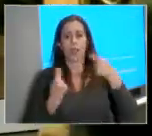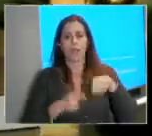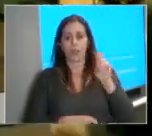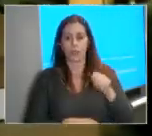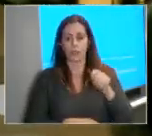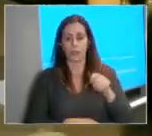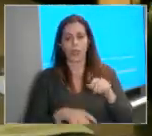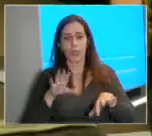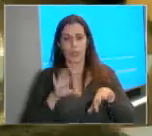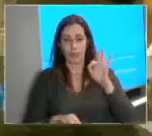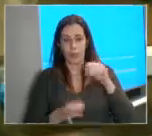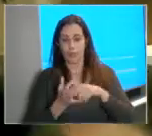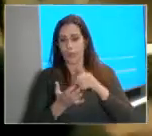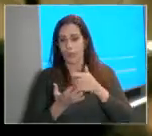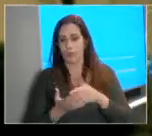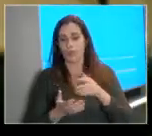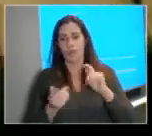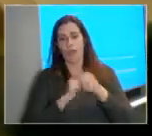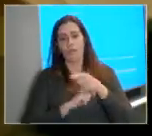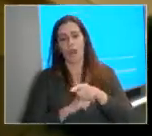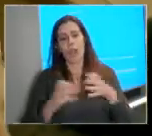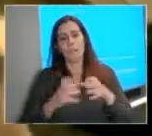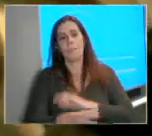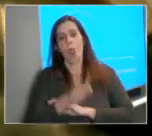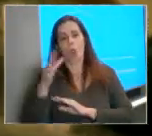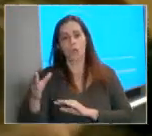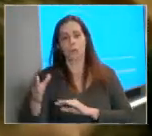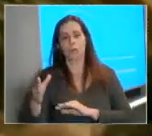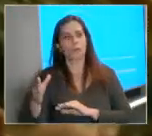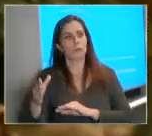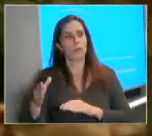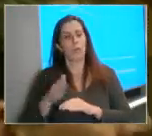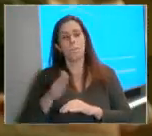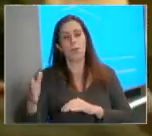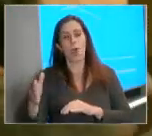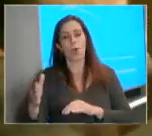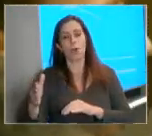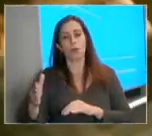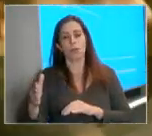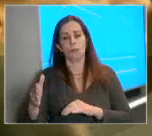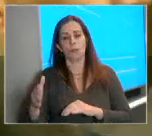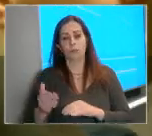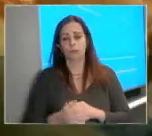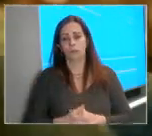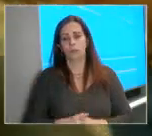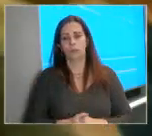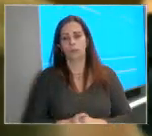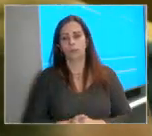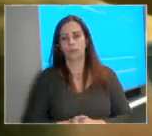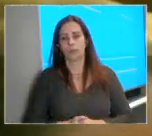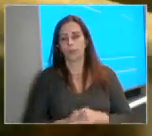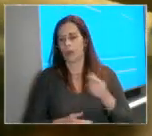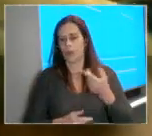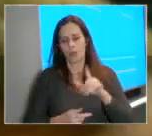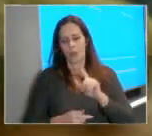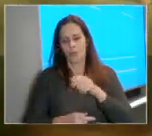כנסת שנבחרו בכדי לייצג, והפך אותם לבלוק של... בלוק עם בונים בניינים וגדרות, לא